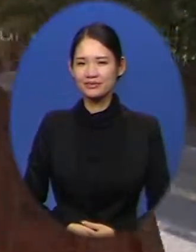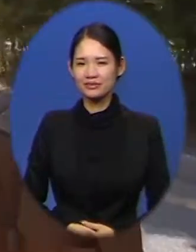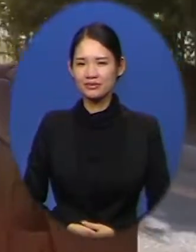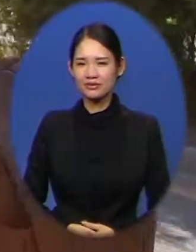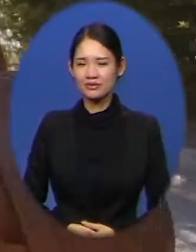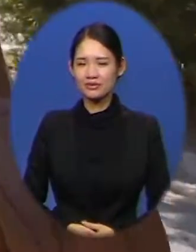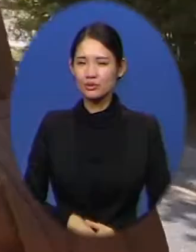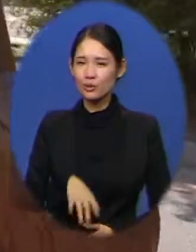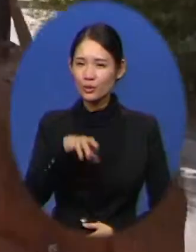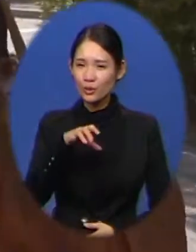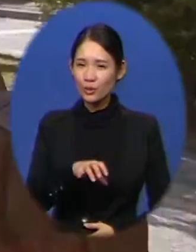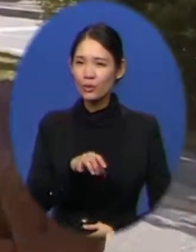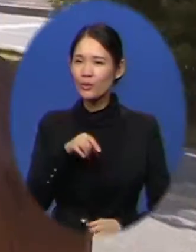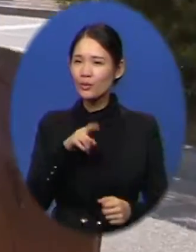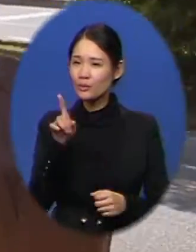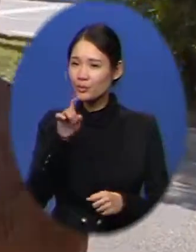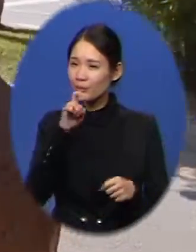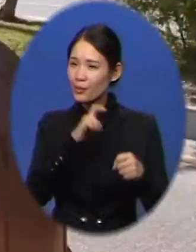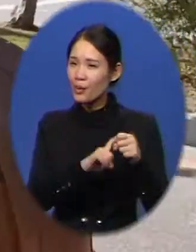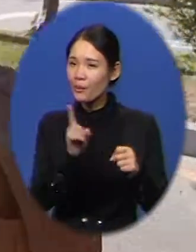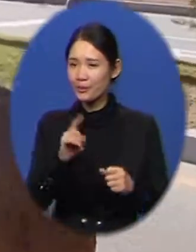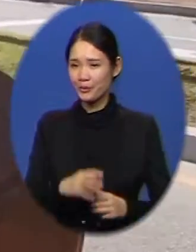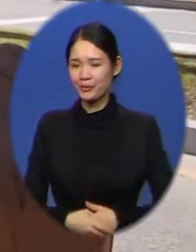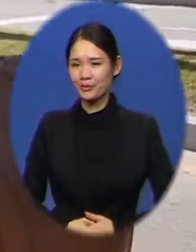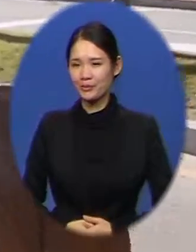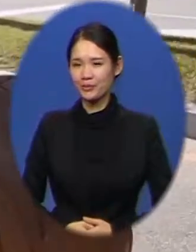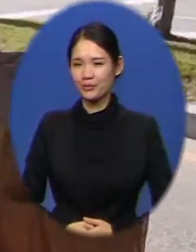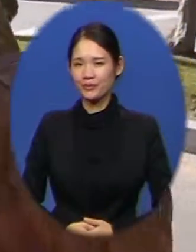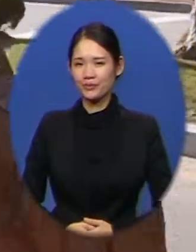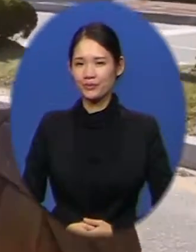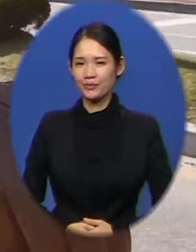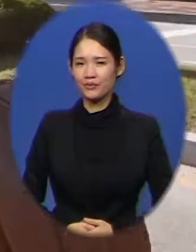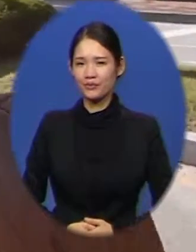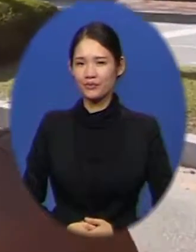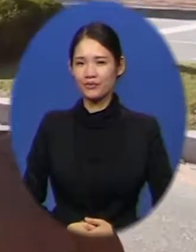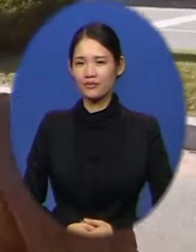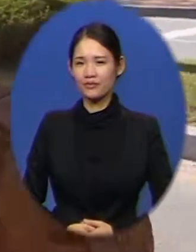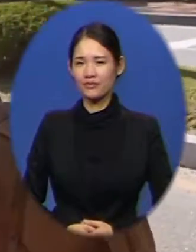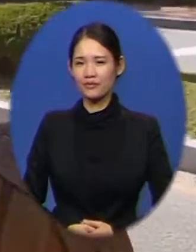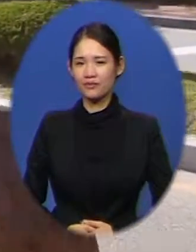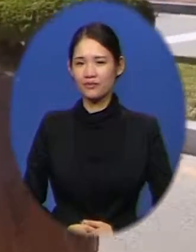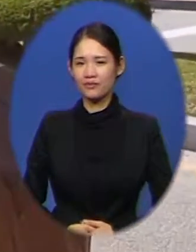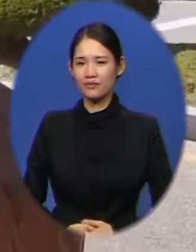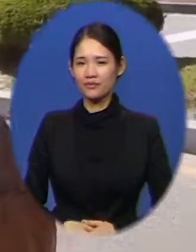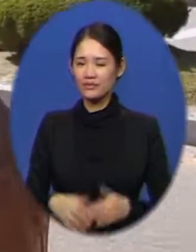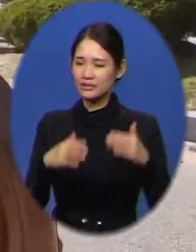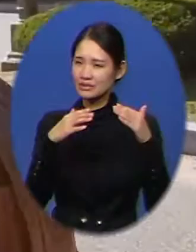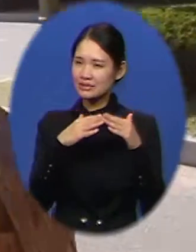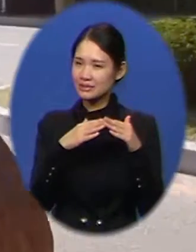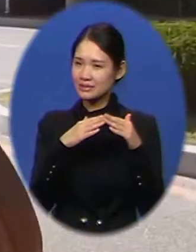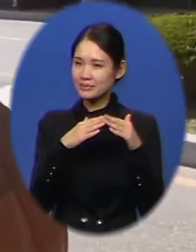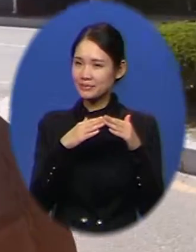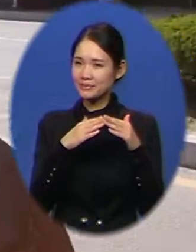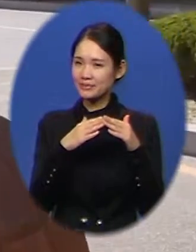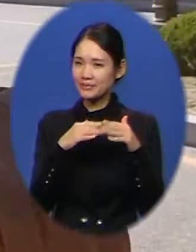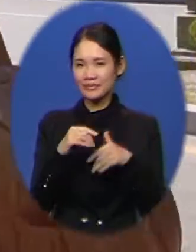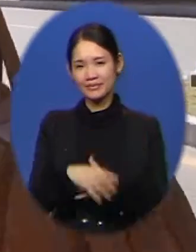오죽헌이 뭐 하는 곳인지 알아요? 아, 그 집? 어떤